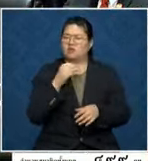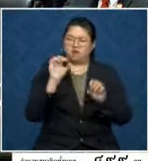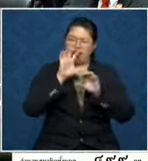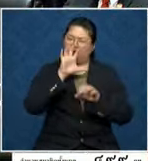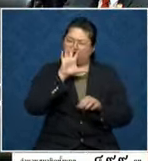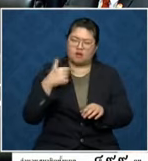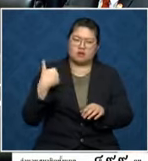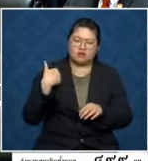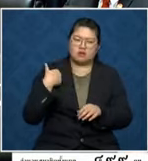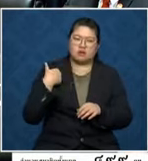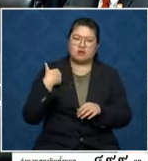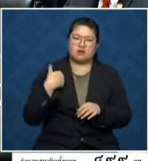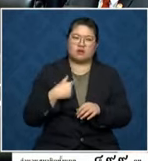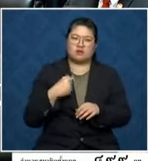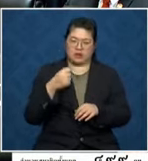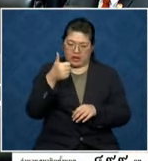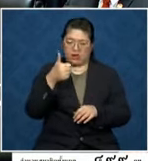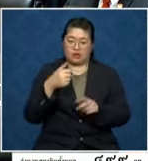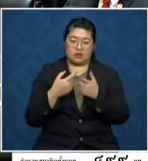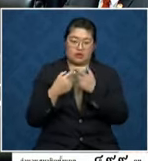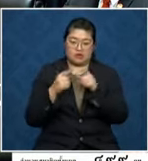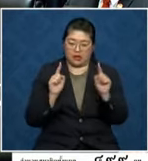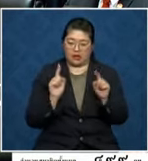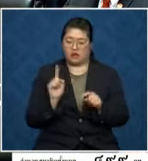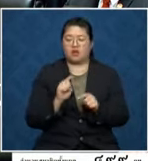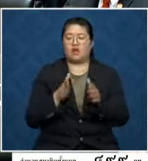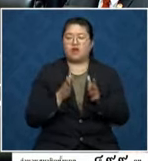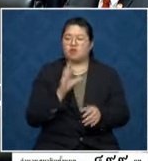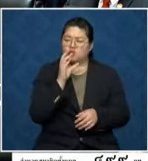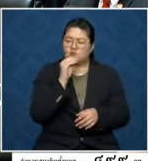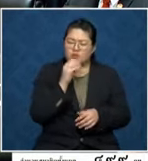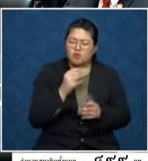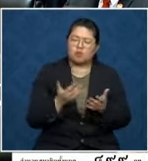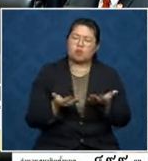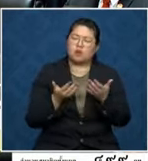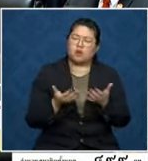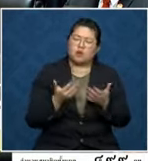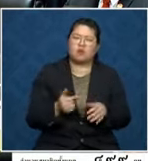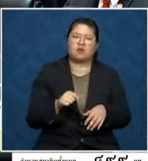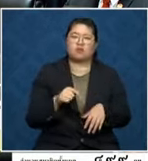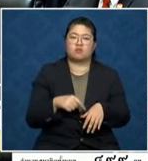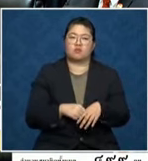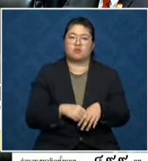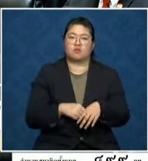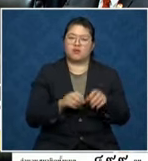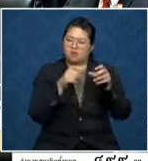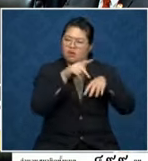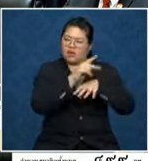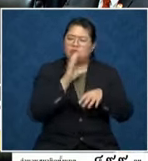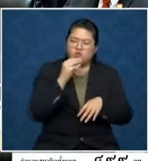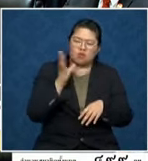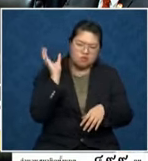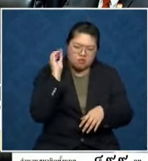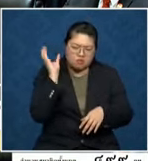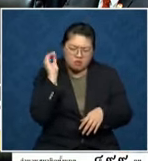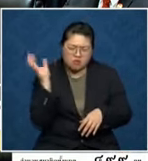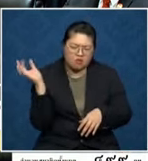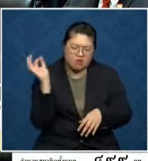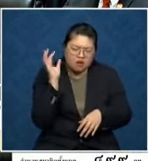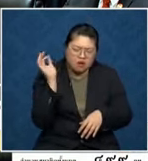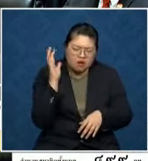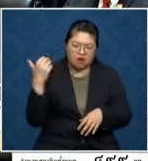ฐวุฒิบัวปทุมอย่างนี้ได้แต่คนอื่นเนี่ยส่วนใหญ่แล้วเนี่ยจะอ้อมแม้กระทั่งเสียงประธานเองยังไม่ค่อยได้ยินเลยครับผมคิดว่า